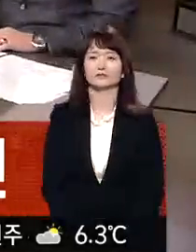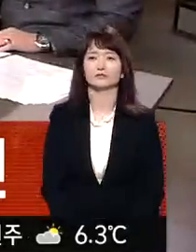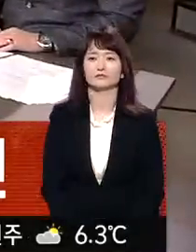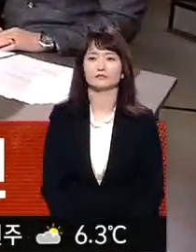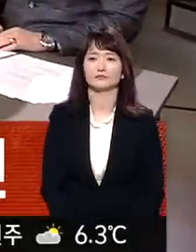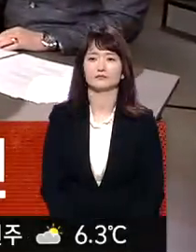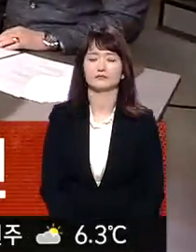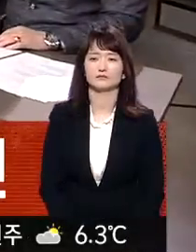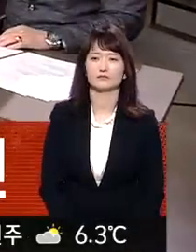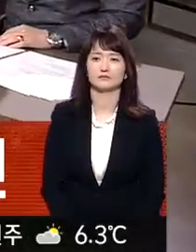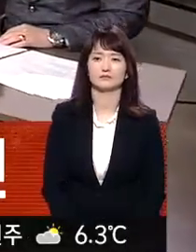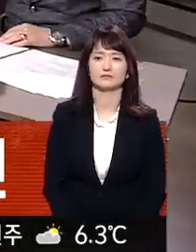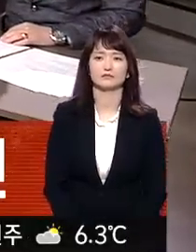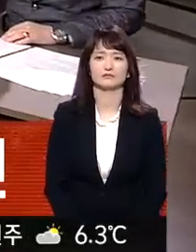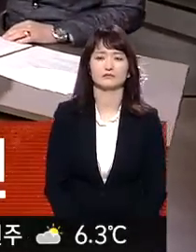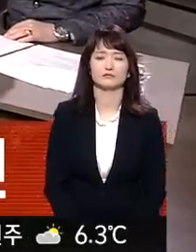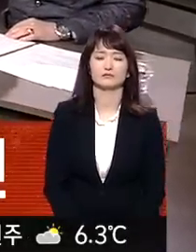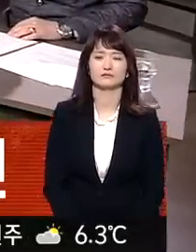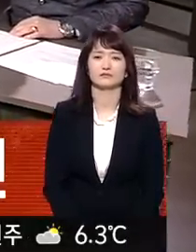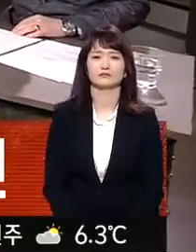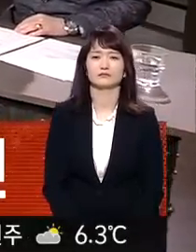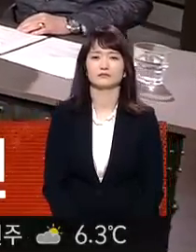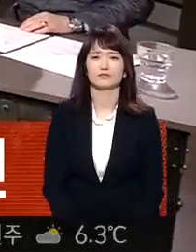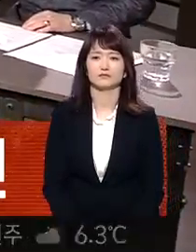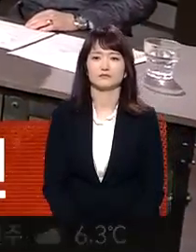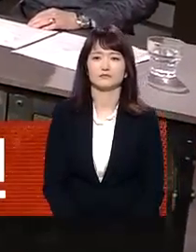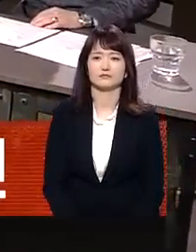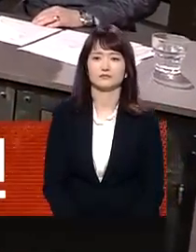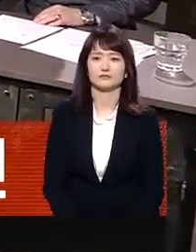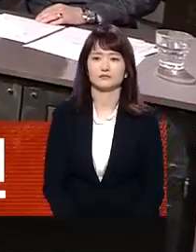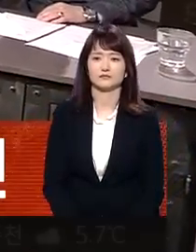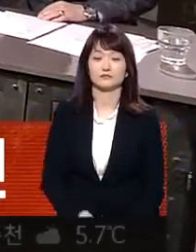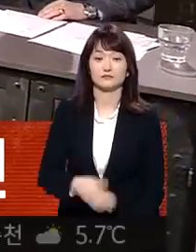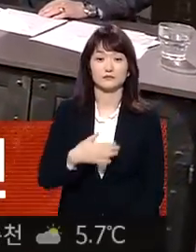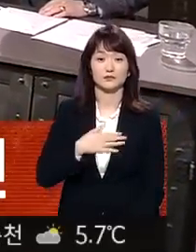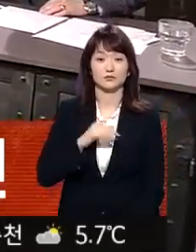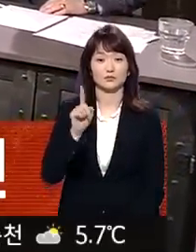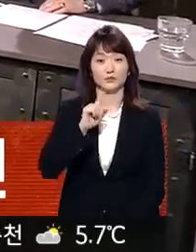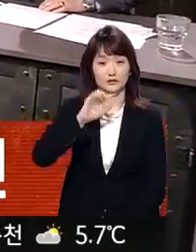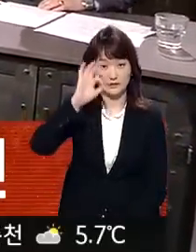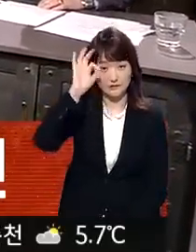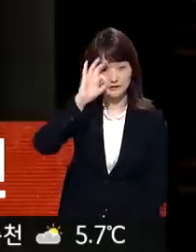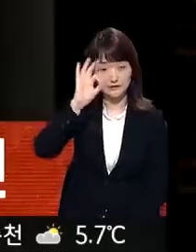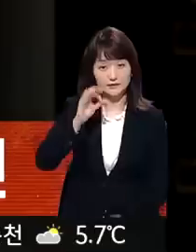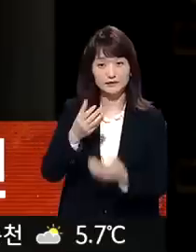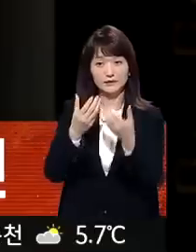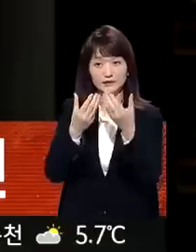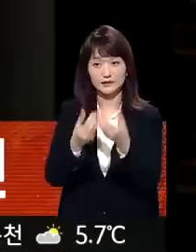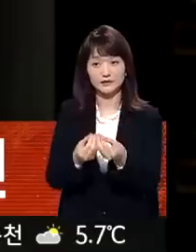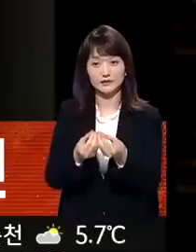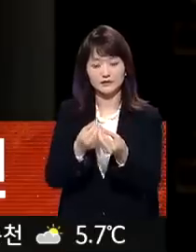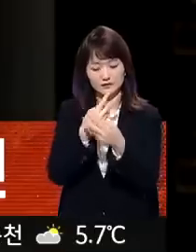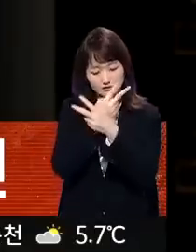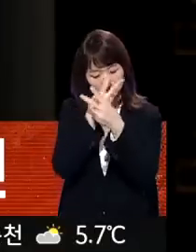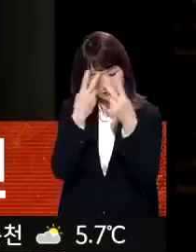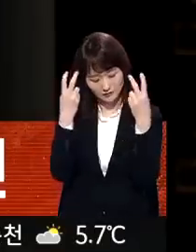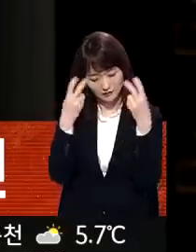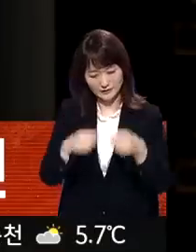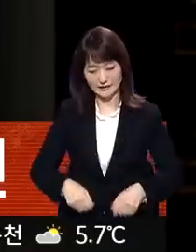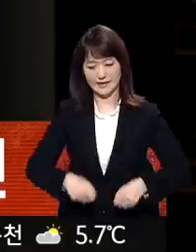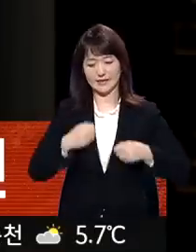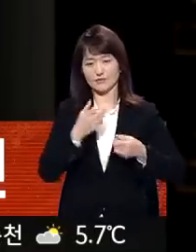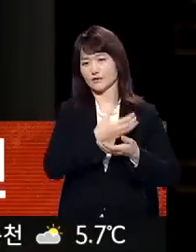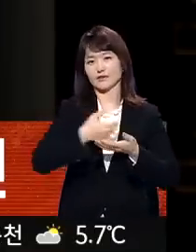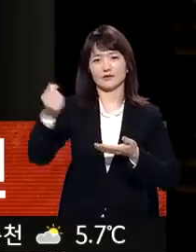좀 뭐 같은 상황은 아니지만 저도 좀 찾아봤습니다. 가령 뭐 이제 잠잘 때 이불 빼서 가는